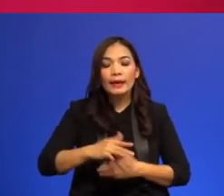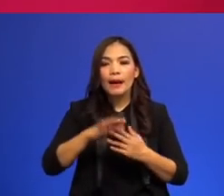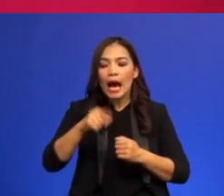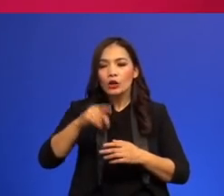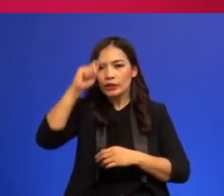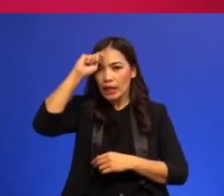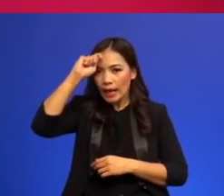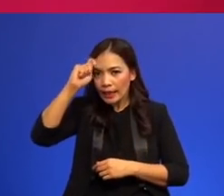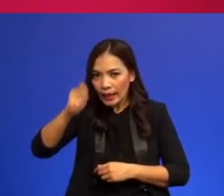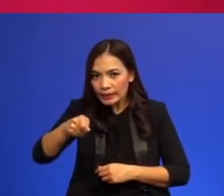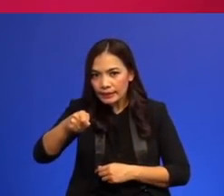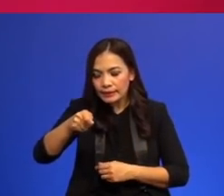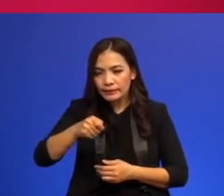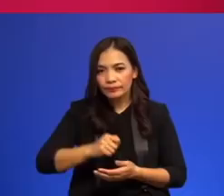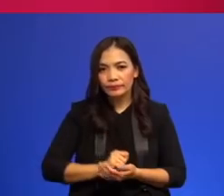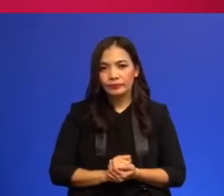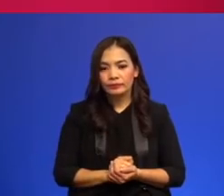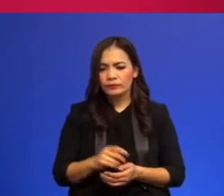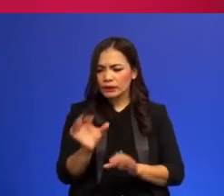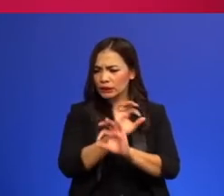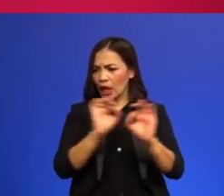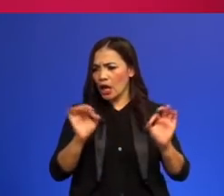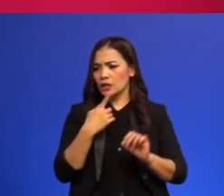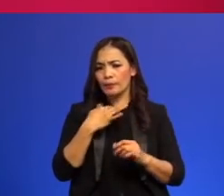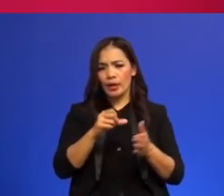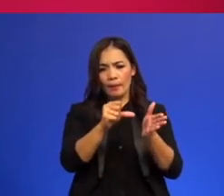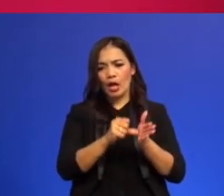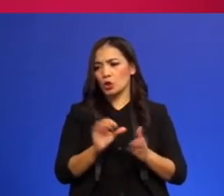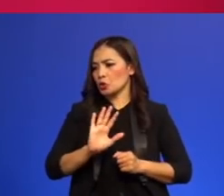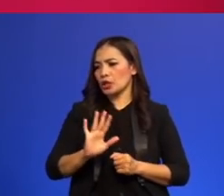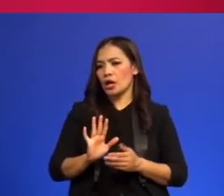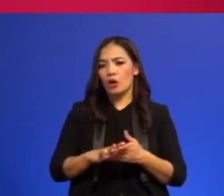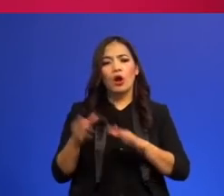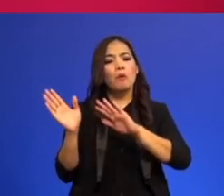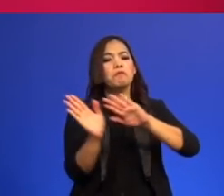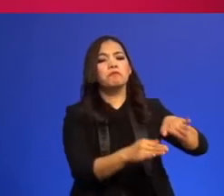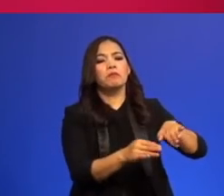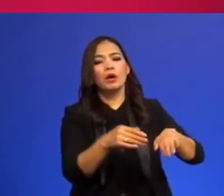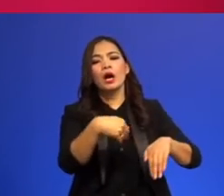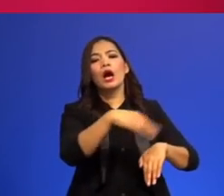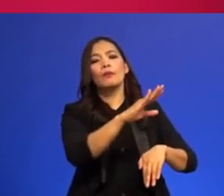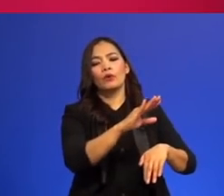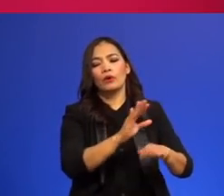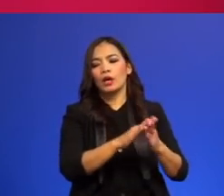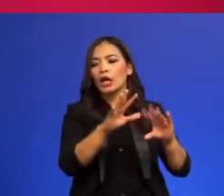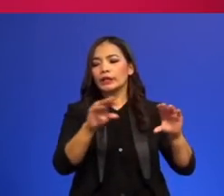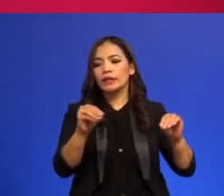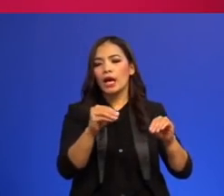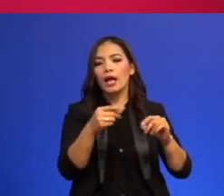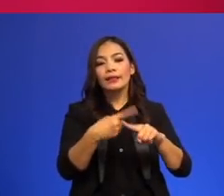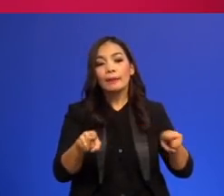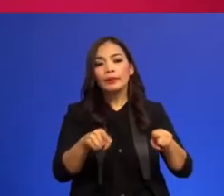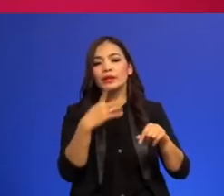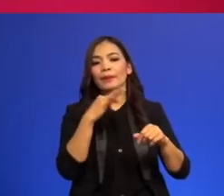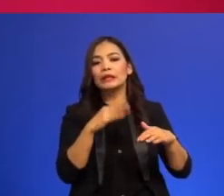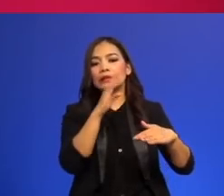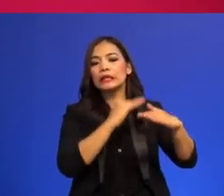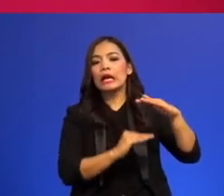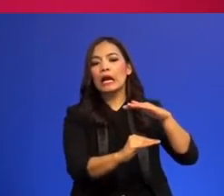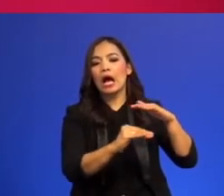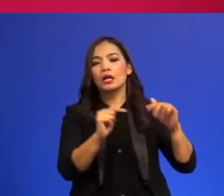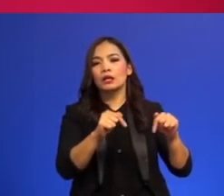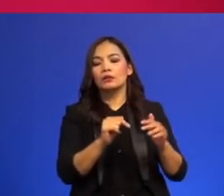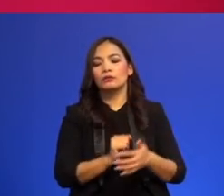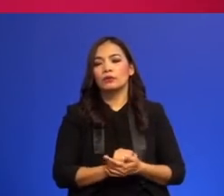dihargai. Ya, jangan karena tidak membantu lalu ya udah kamu kasih kerjaan. Tapi direndahkan dengan cara